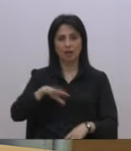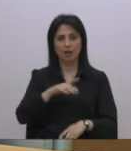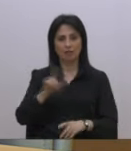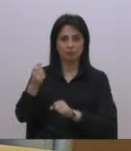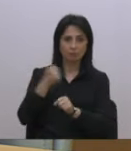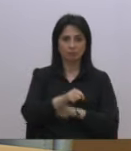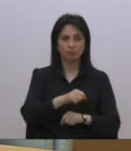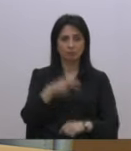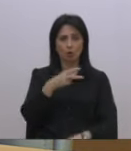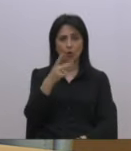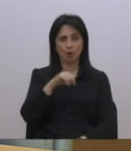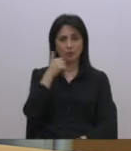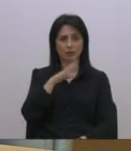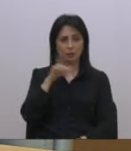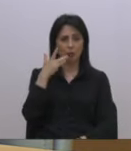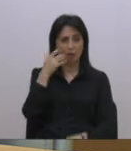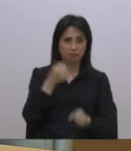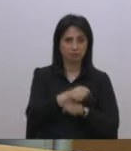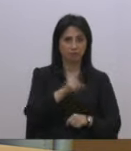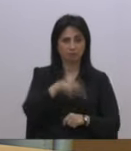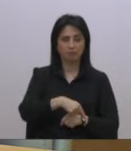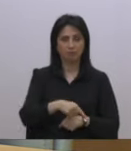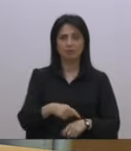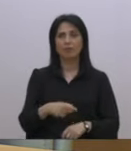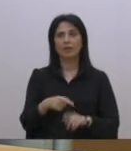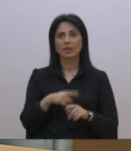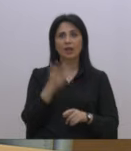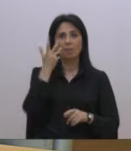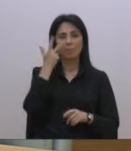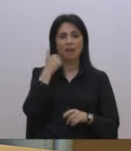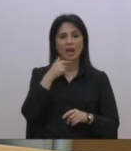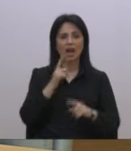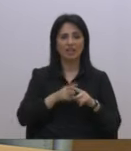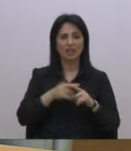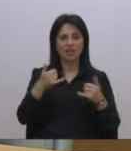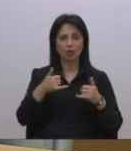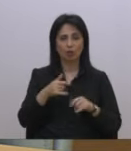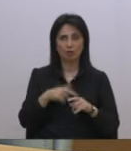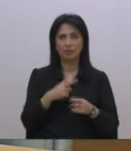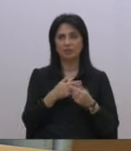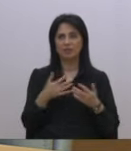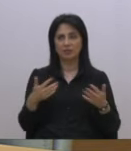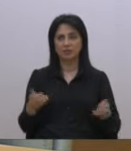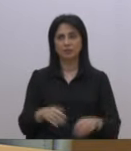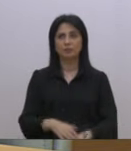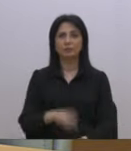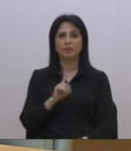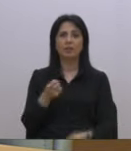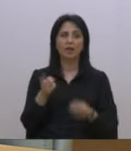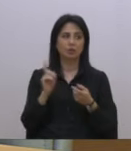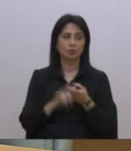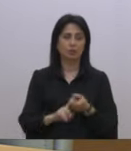ეს იყო 2002 წელს. ასევე არის ფერადი ლითონები და სხვა. ეხლა რაც